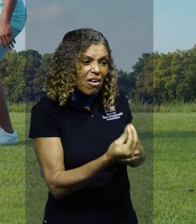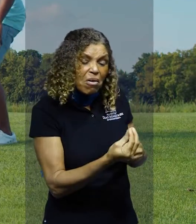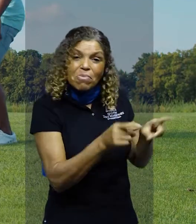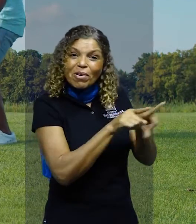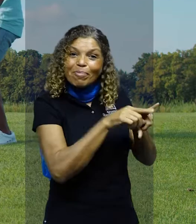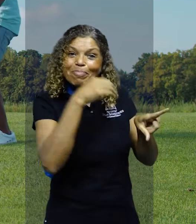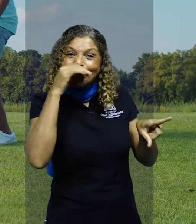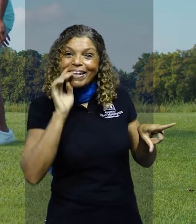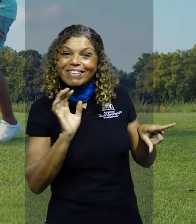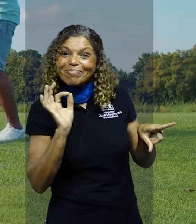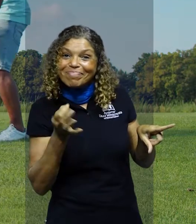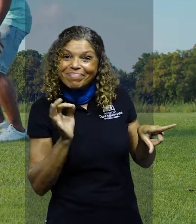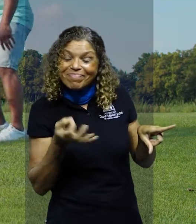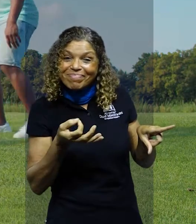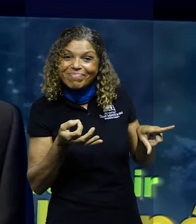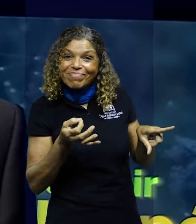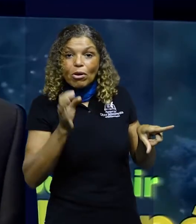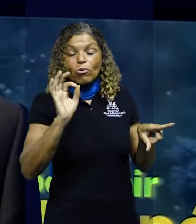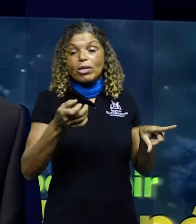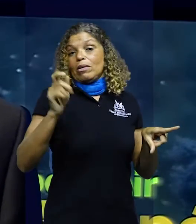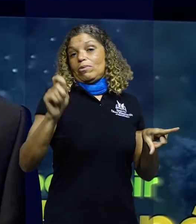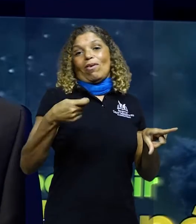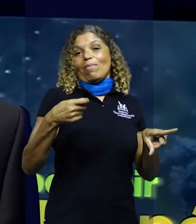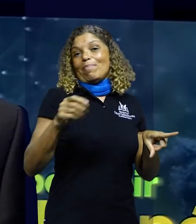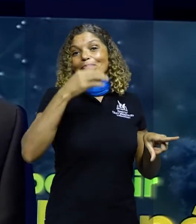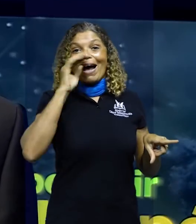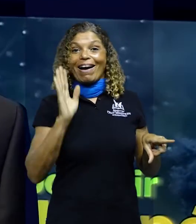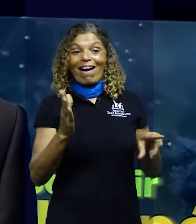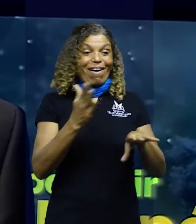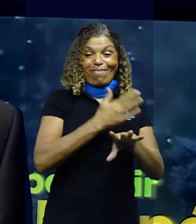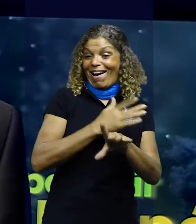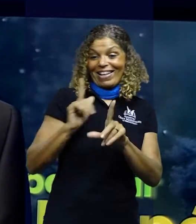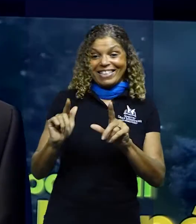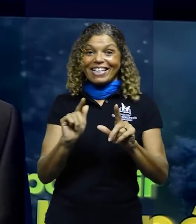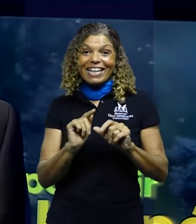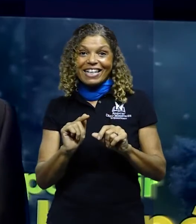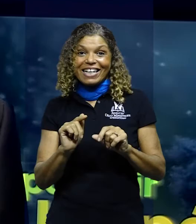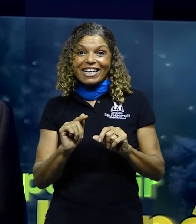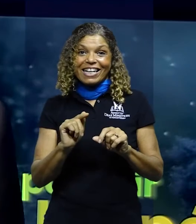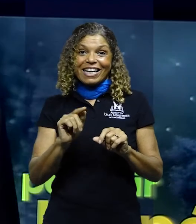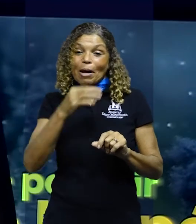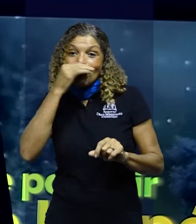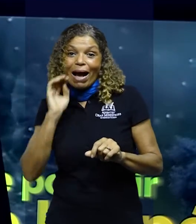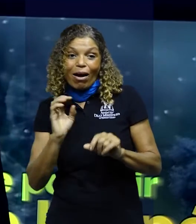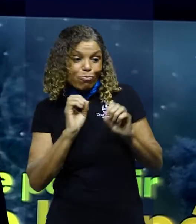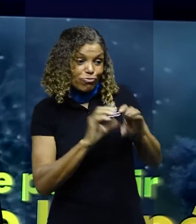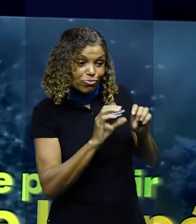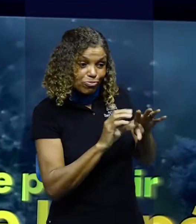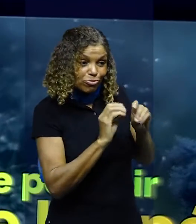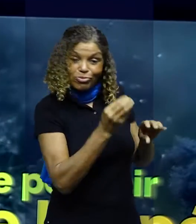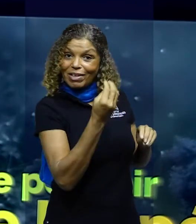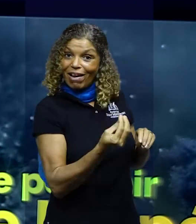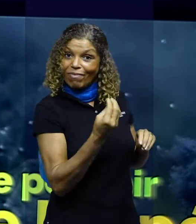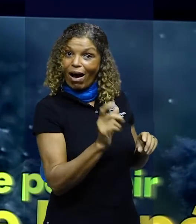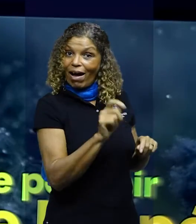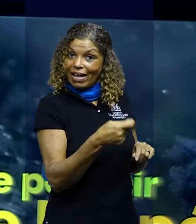parents. Oui, car le parent était là avant et c'est lui qui a formé et